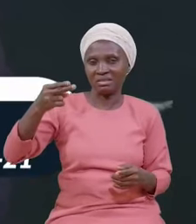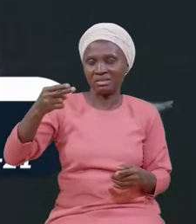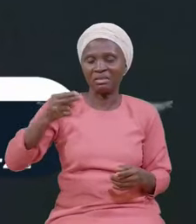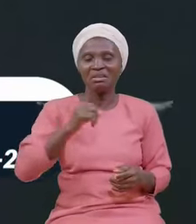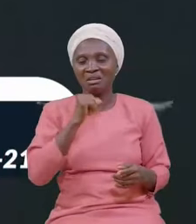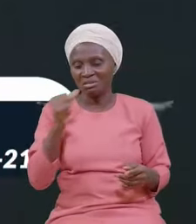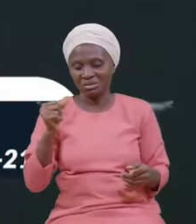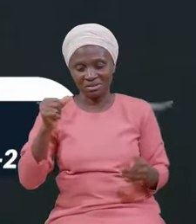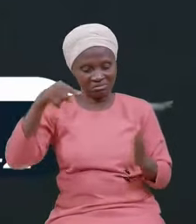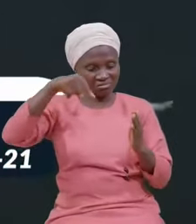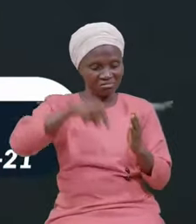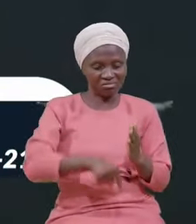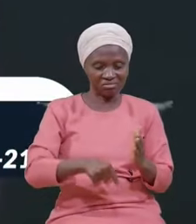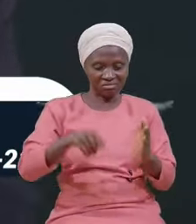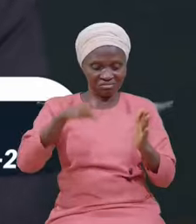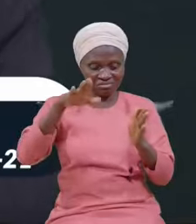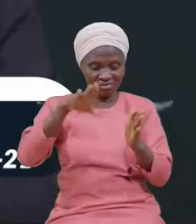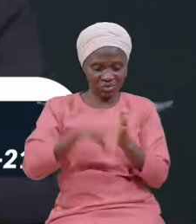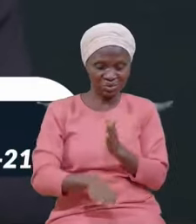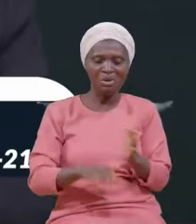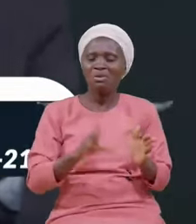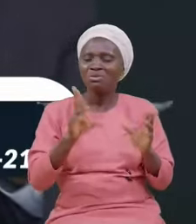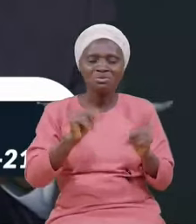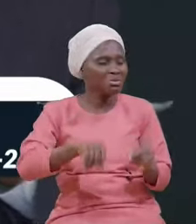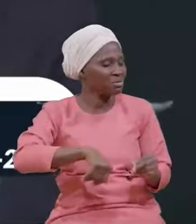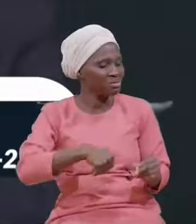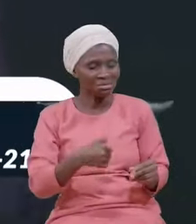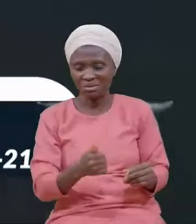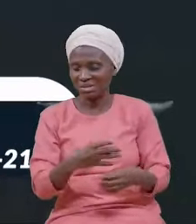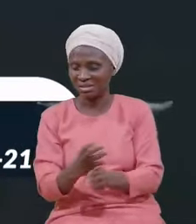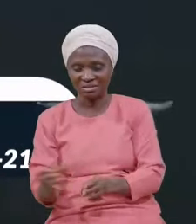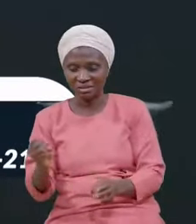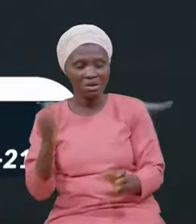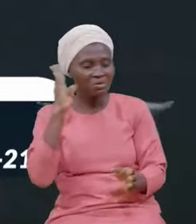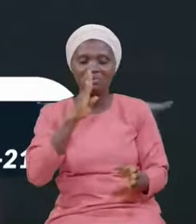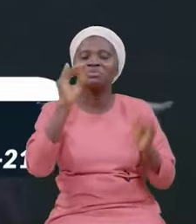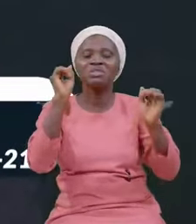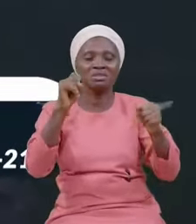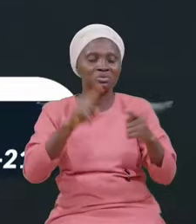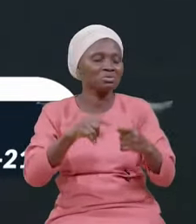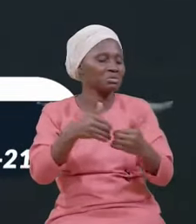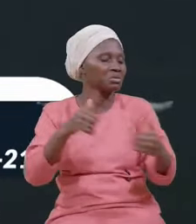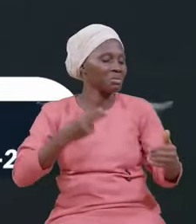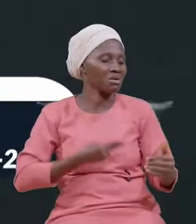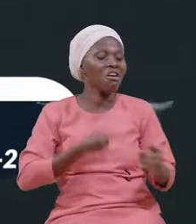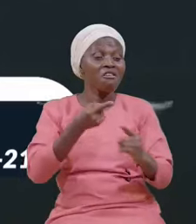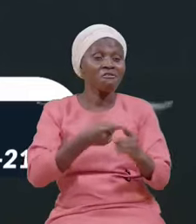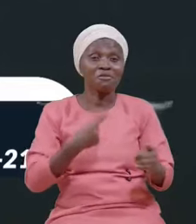hauteur, ni la profondeur, ni aucune autre créature ne pourra nous séparer de l'amour de Dieu